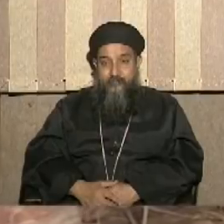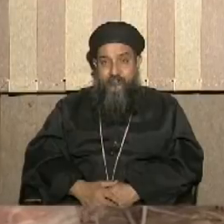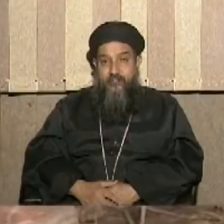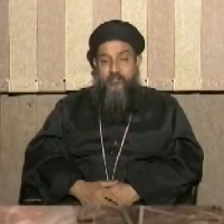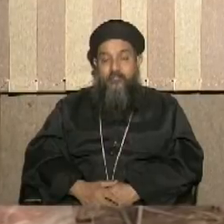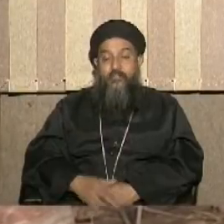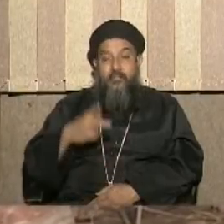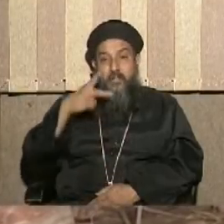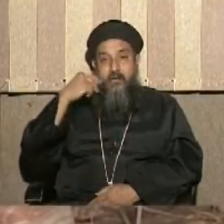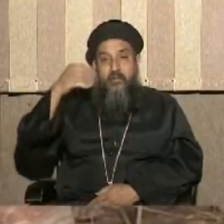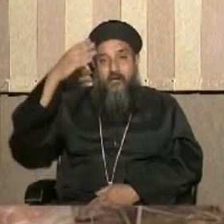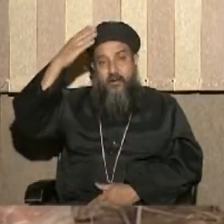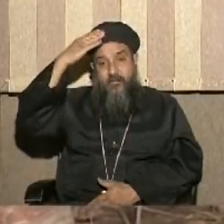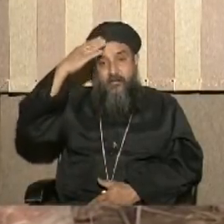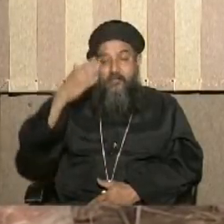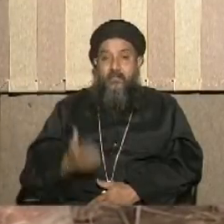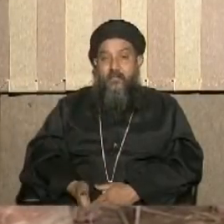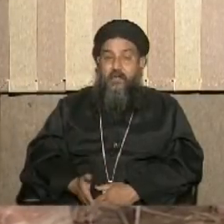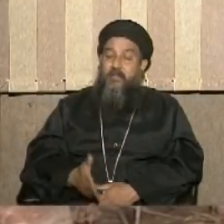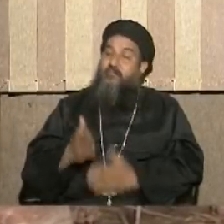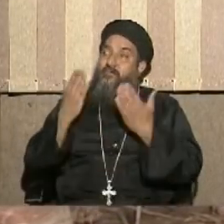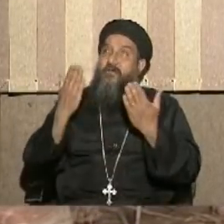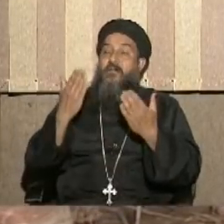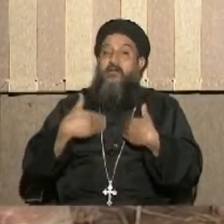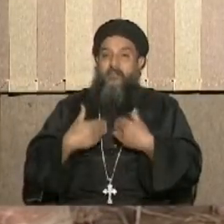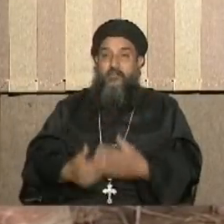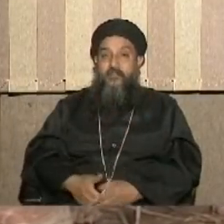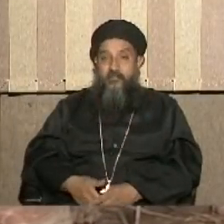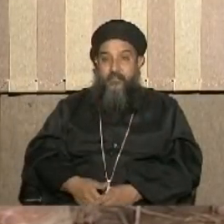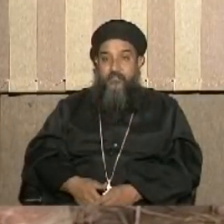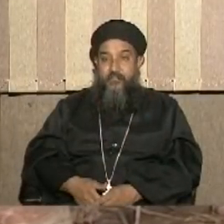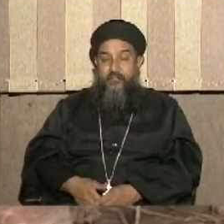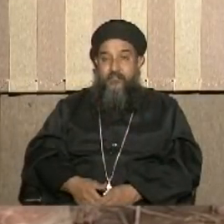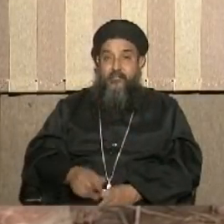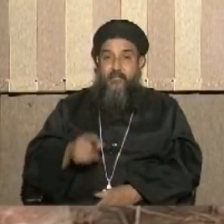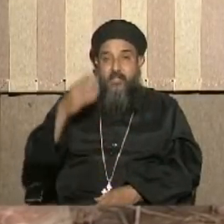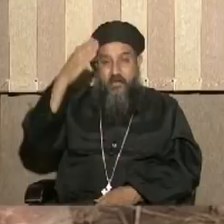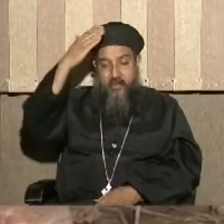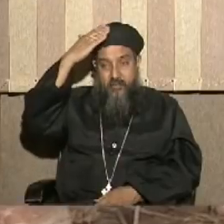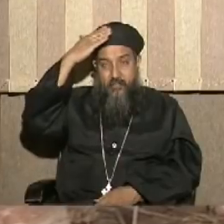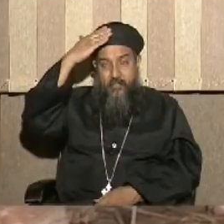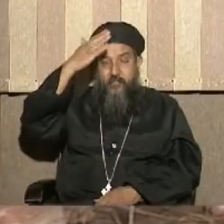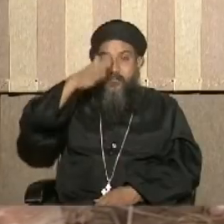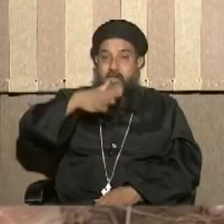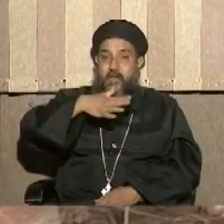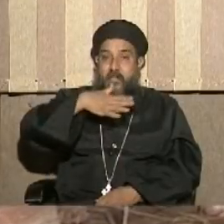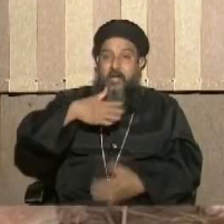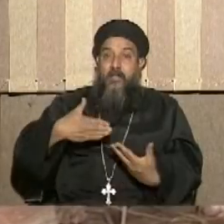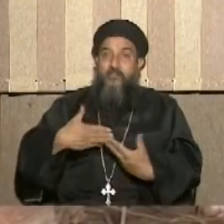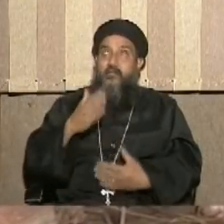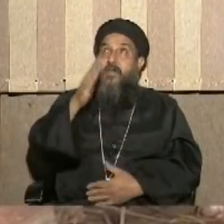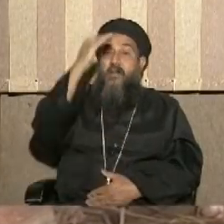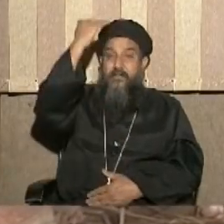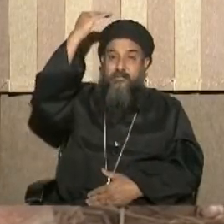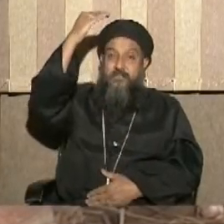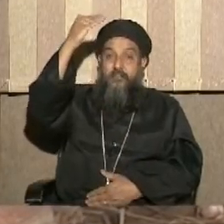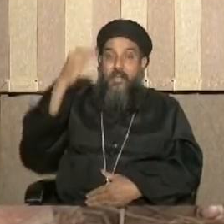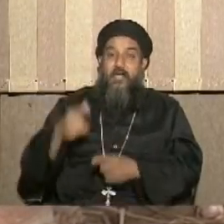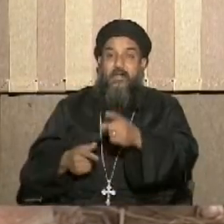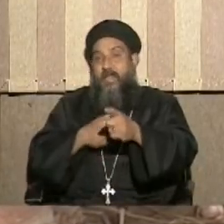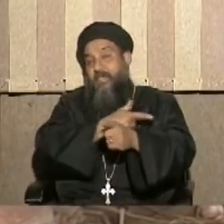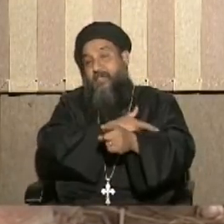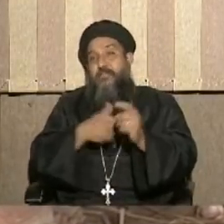كان راجل بركة وكان نفعنا بصلواته. انتقال الأب مبارك زي أبانا أغابيوس فرح كبير في السماء يا أخ